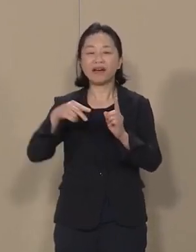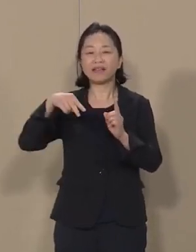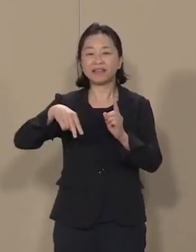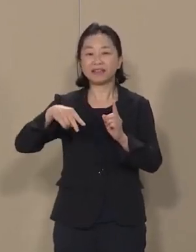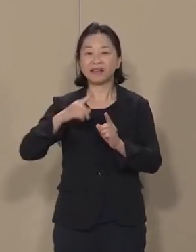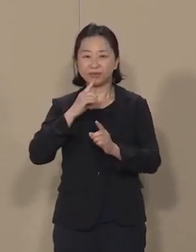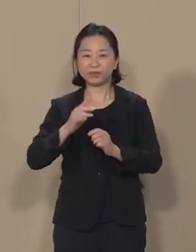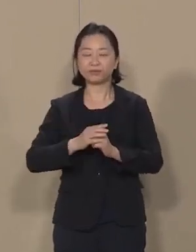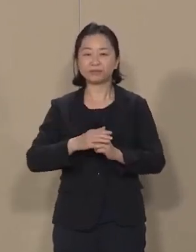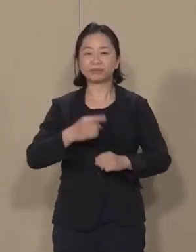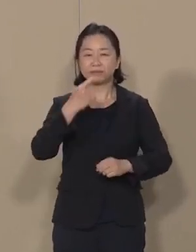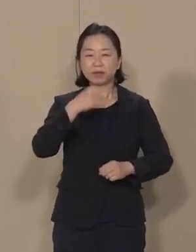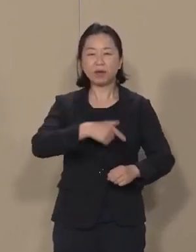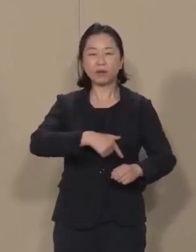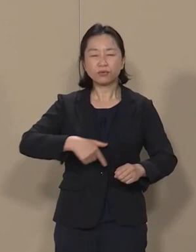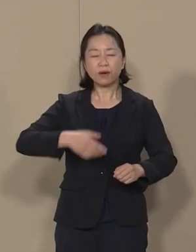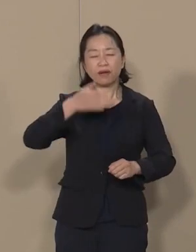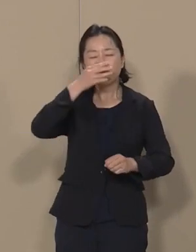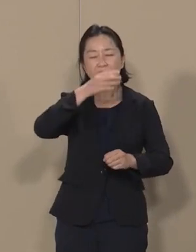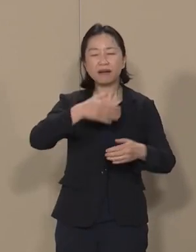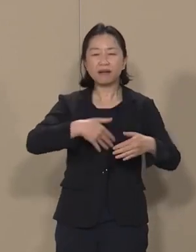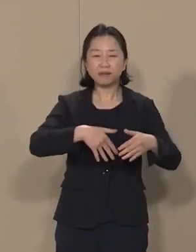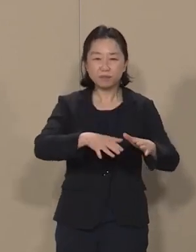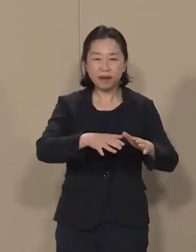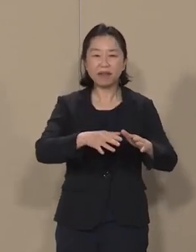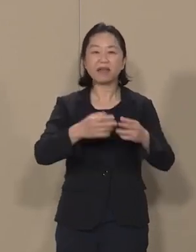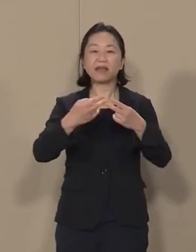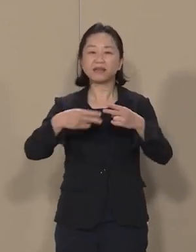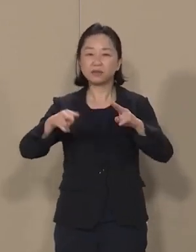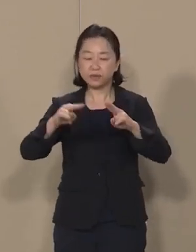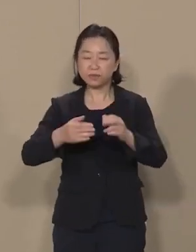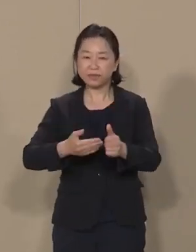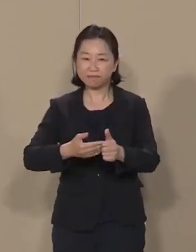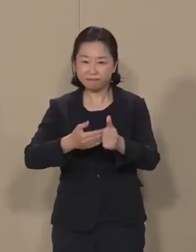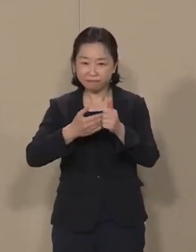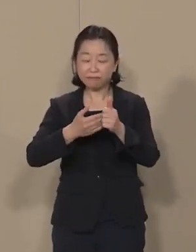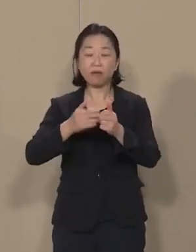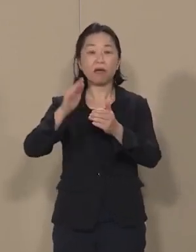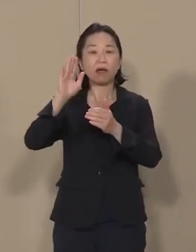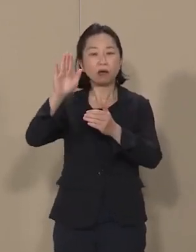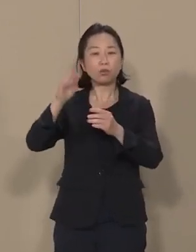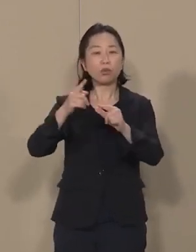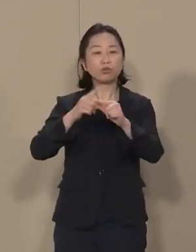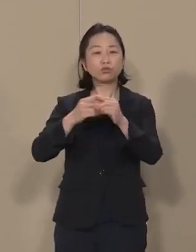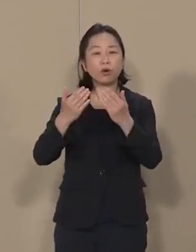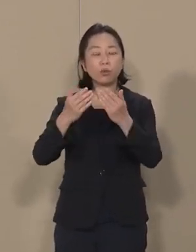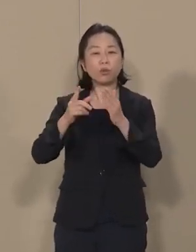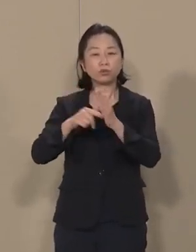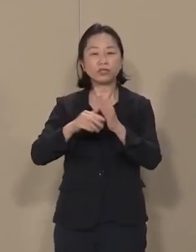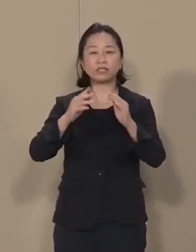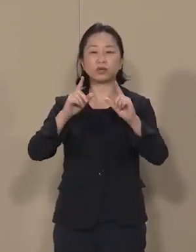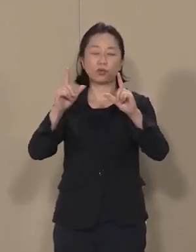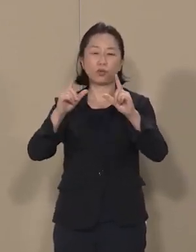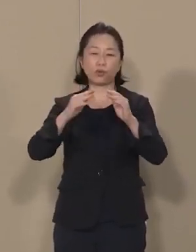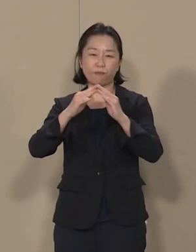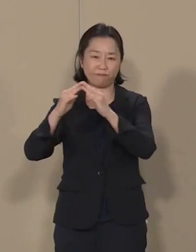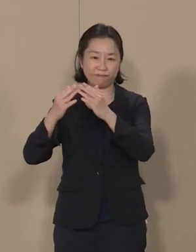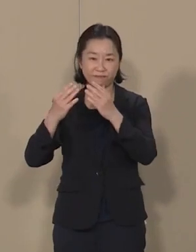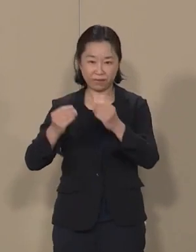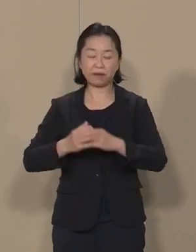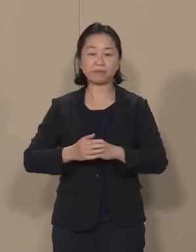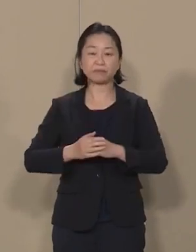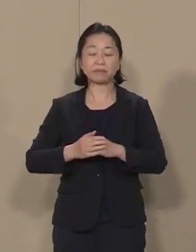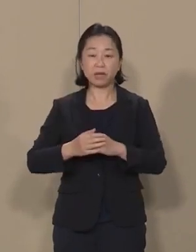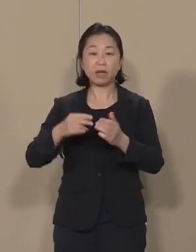福岡の片田舎に生まれましてそして広島で育ちその後を中学生から東京に移り住みまして